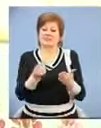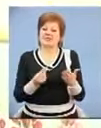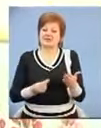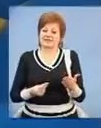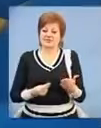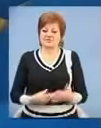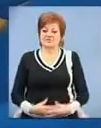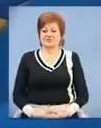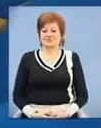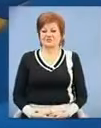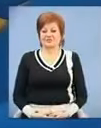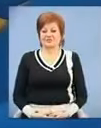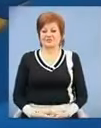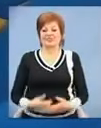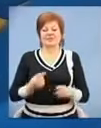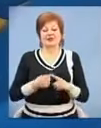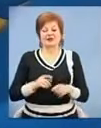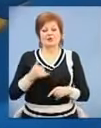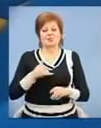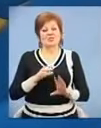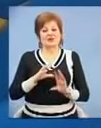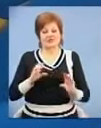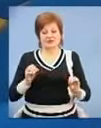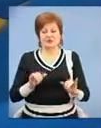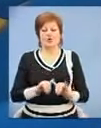намалювати. І на цьому у мене все.